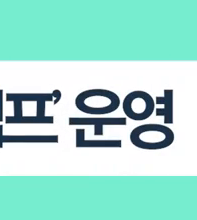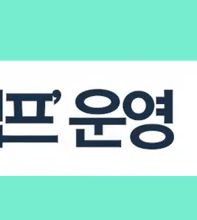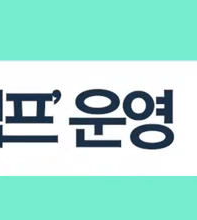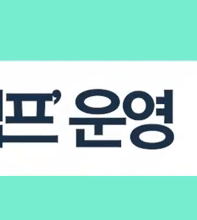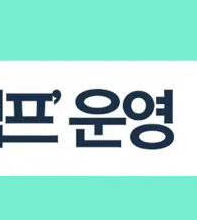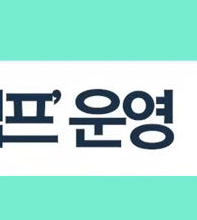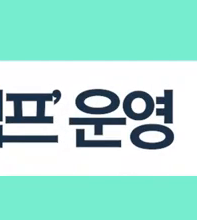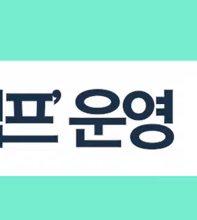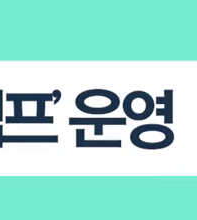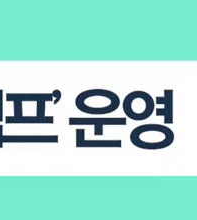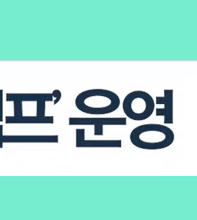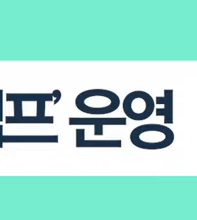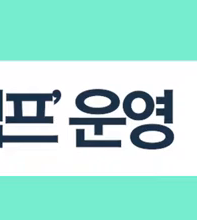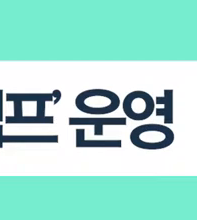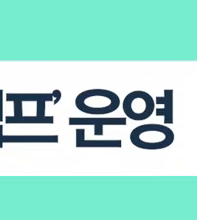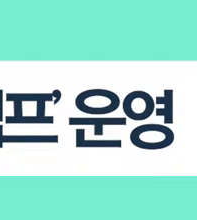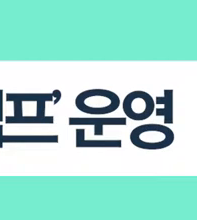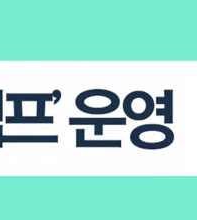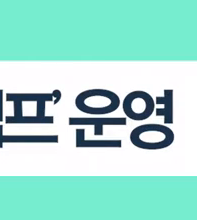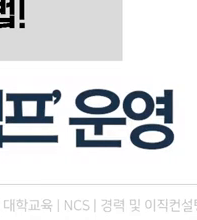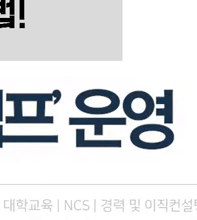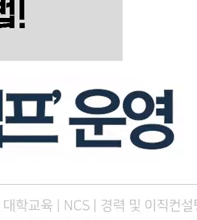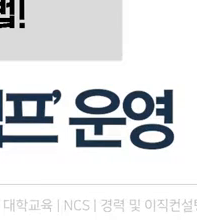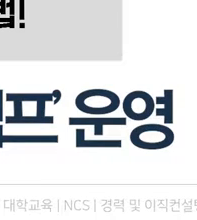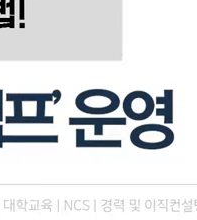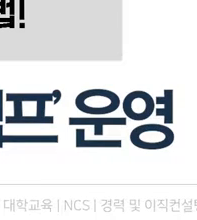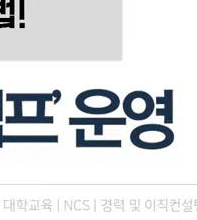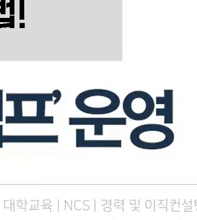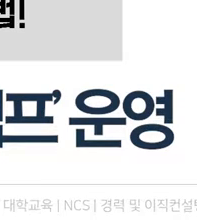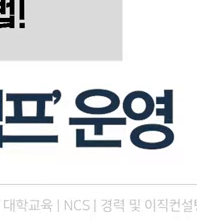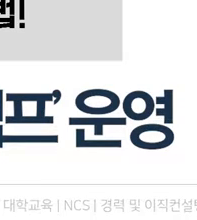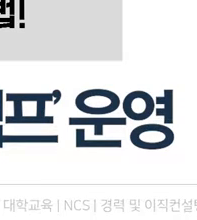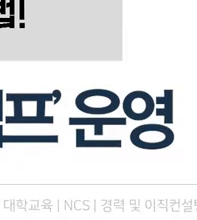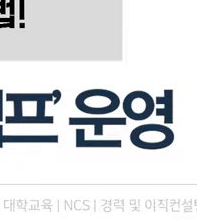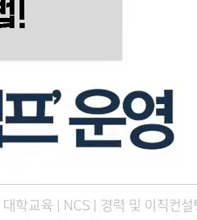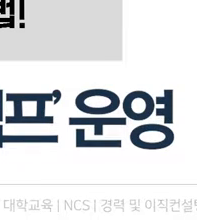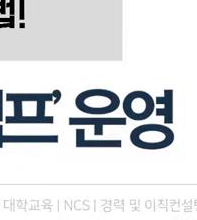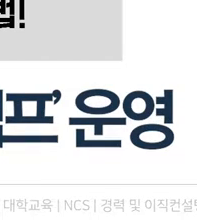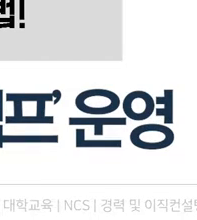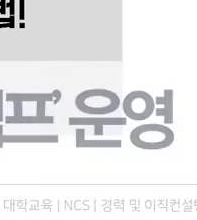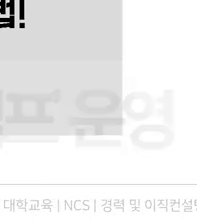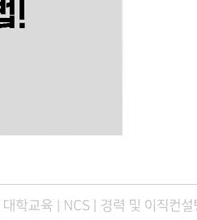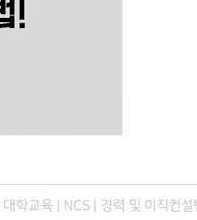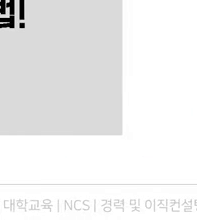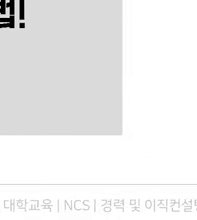강서구가 공기업 취업 준비생들을 위해 온라인 NCS 집중 캠프를 운영합니다.